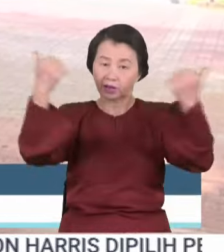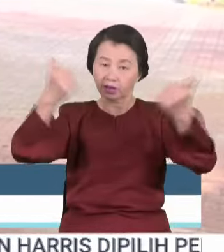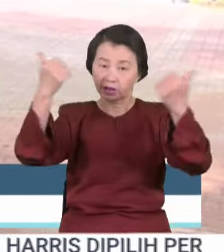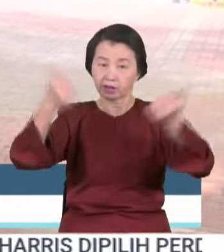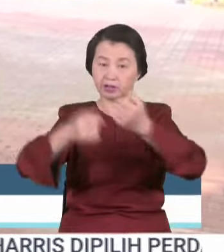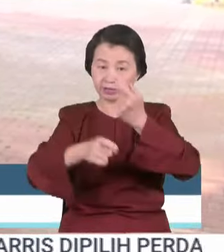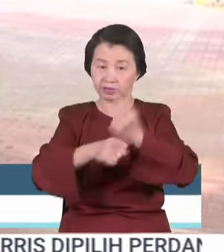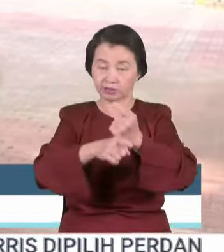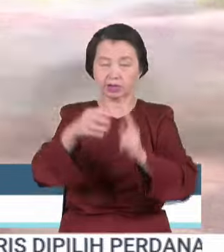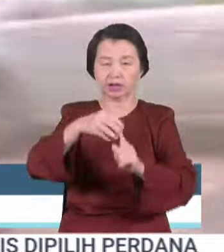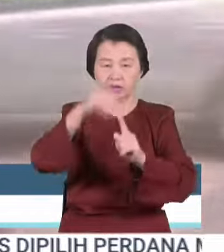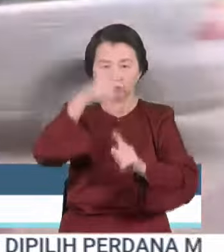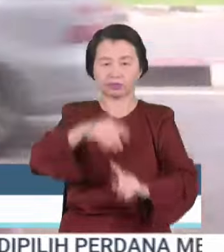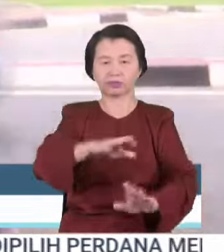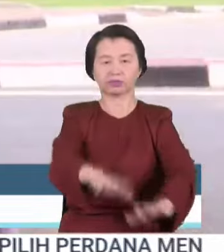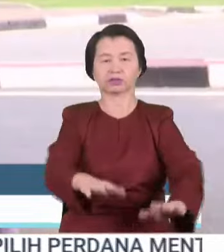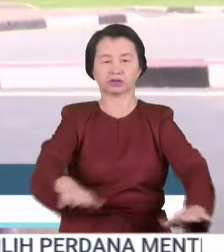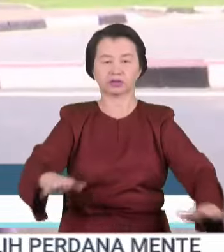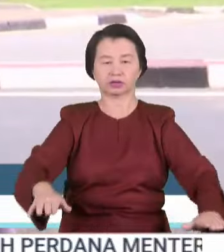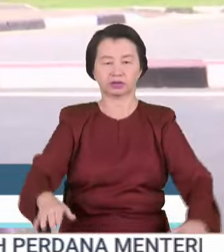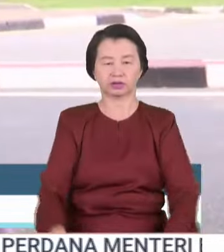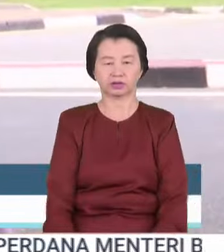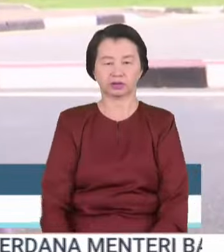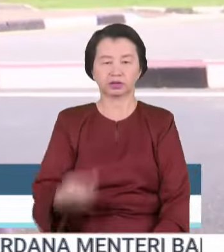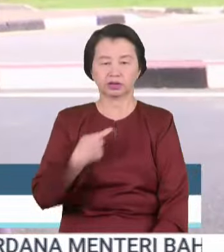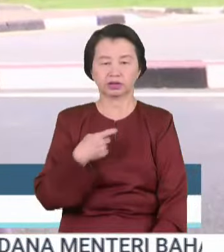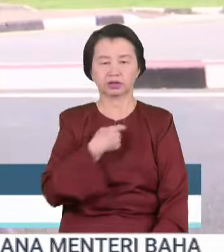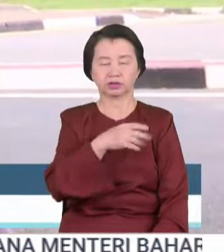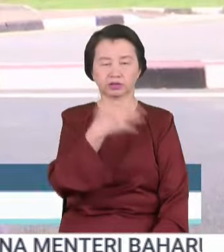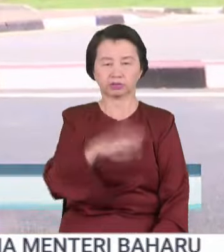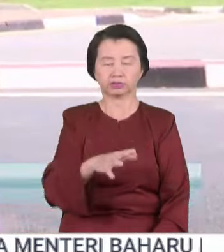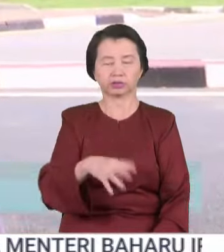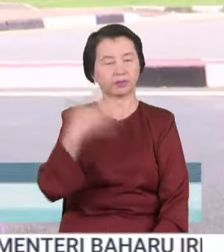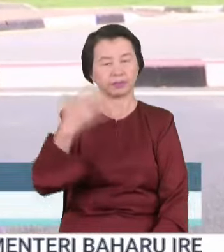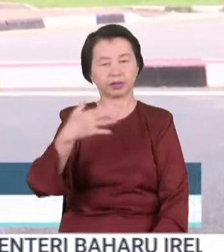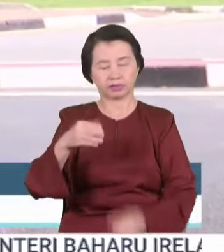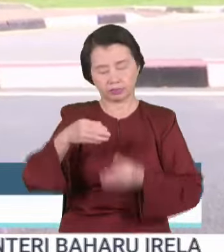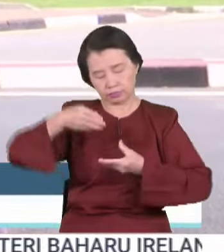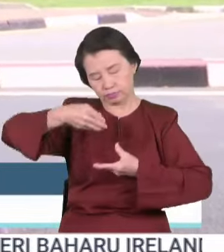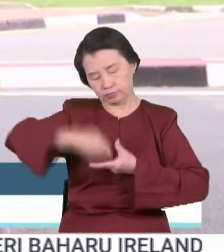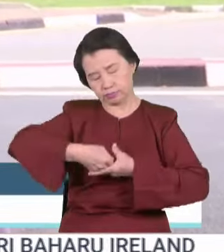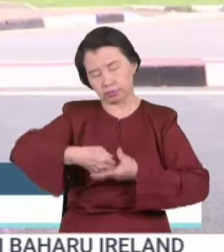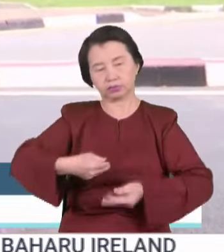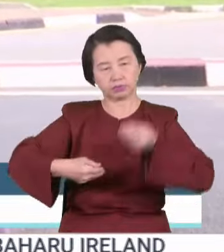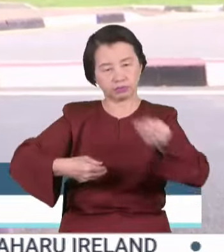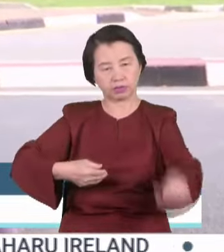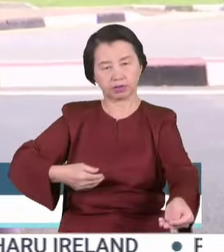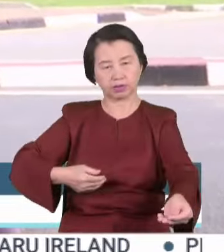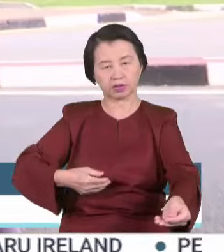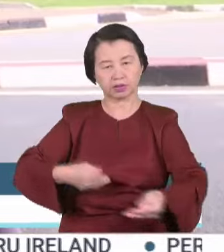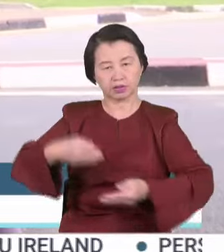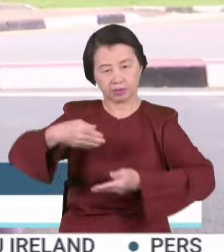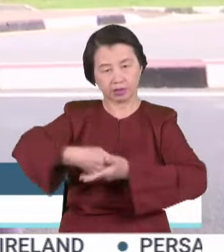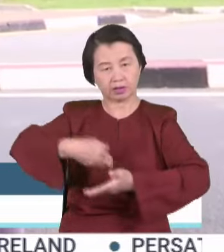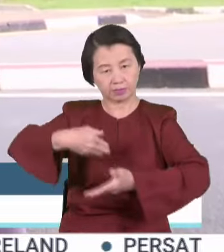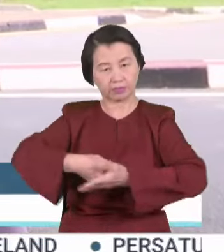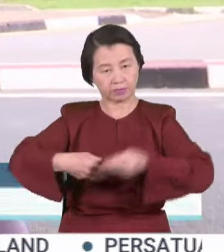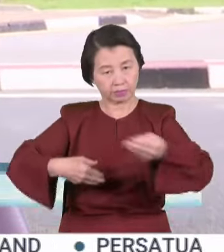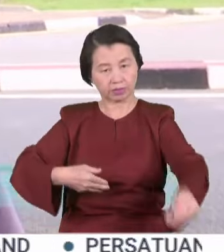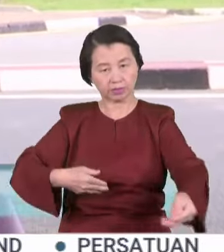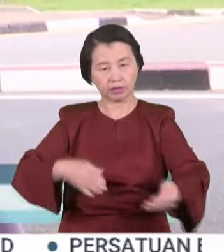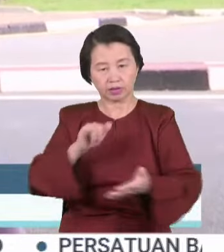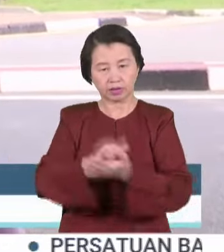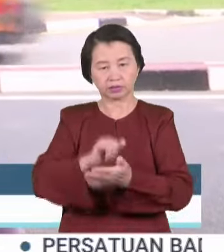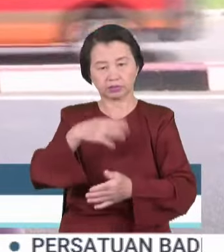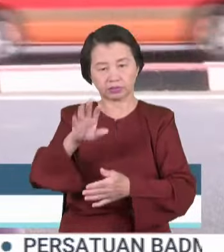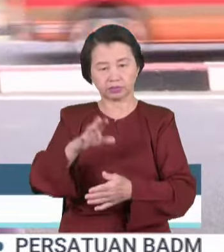itu, terutamanya kepada kanak-kanak. Kita dah memang biasa dengan pemberian sampul, duit raya dalam sampul, dan itu